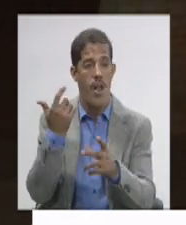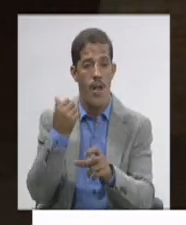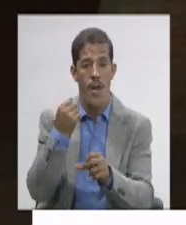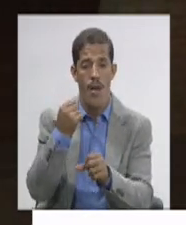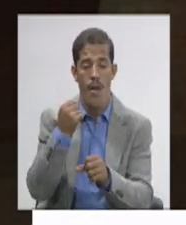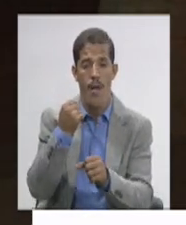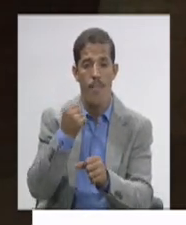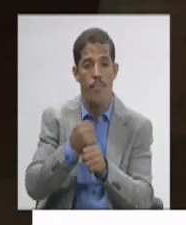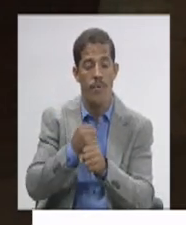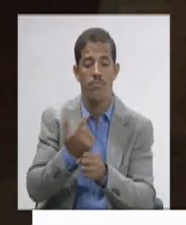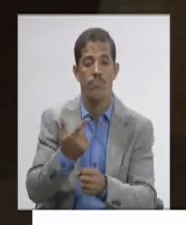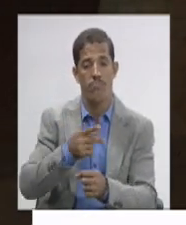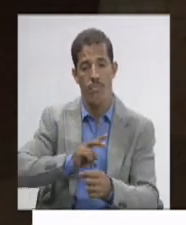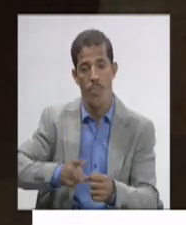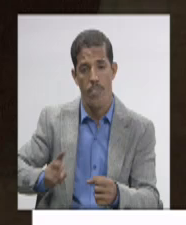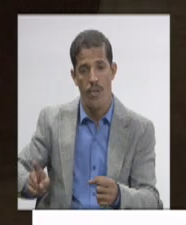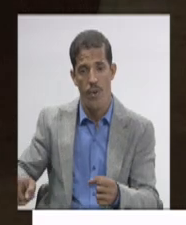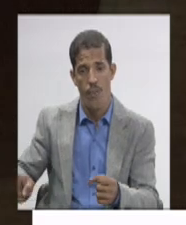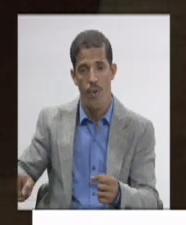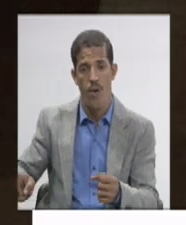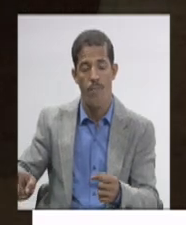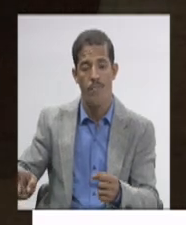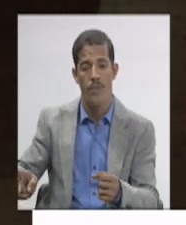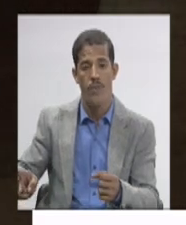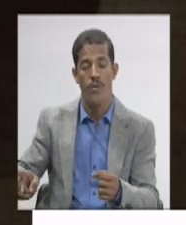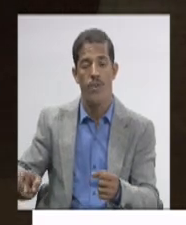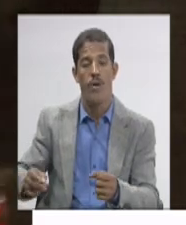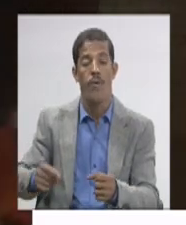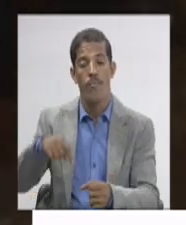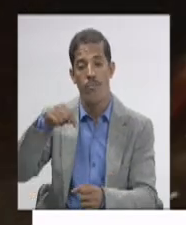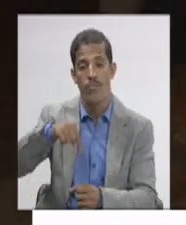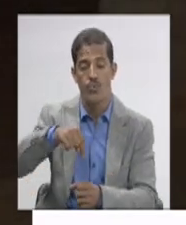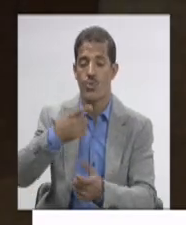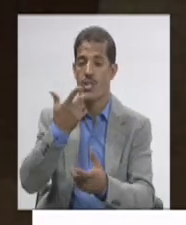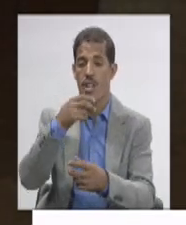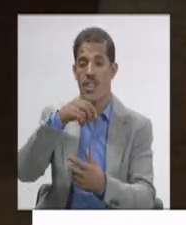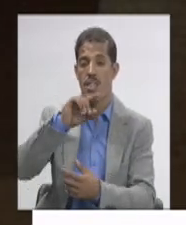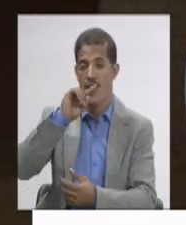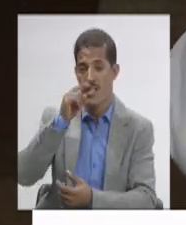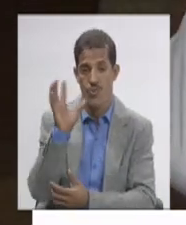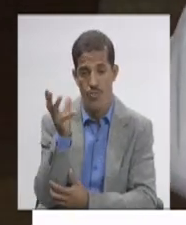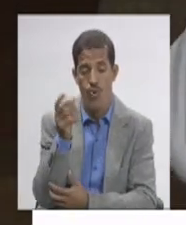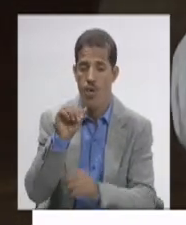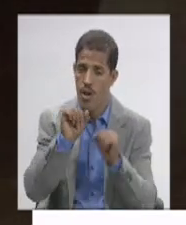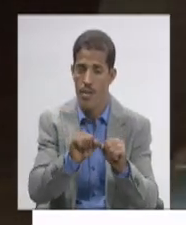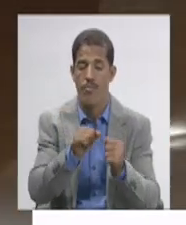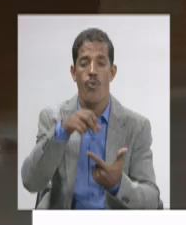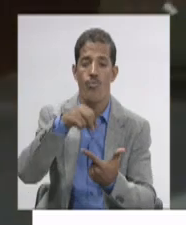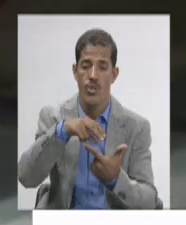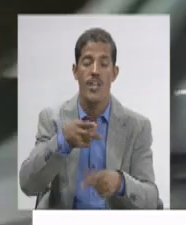الابراز وتنوع وتنوع المنتوج الوطني ماده التمور وفرصه